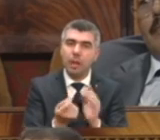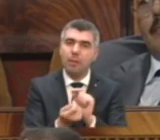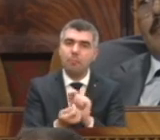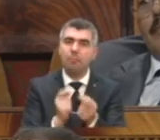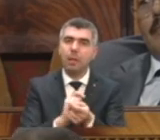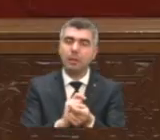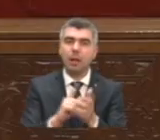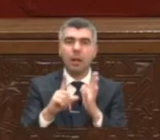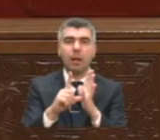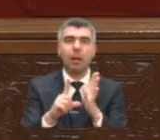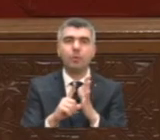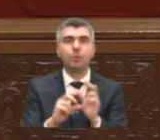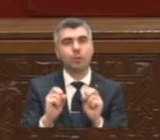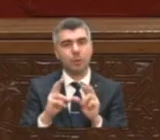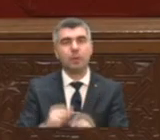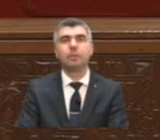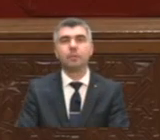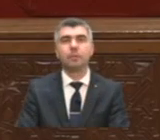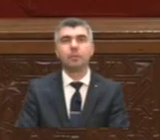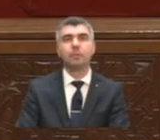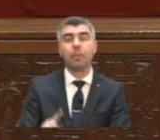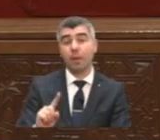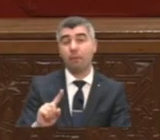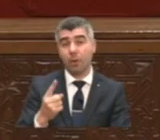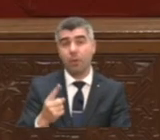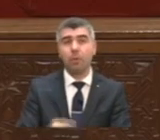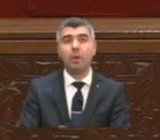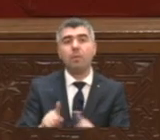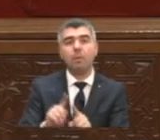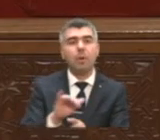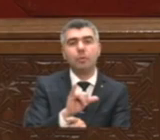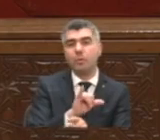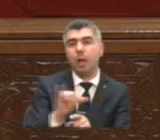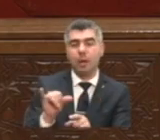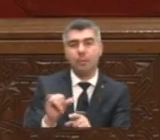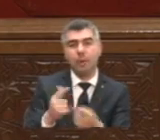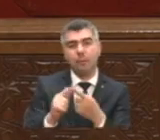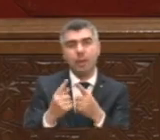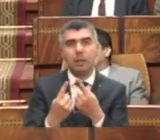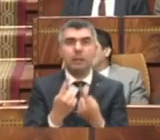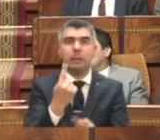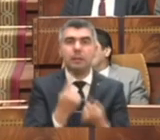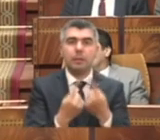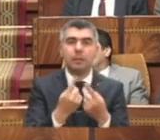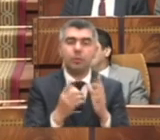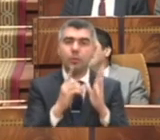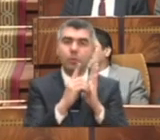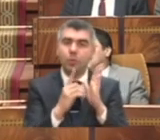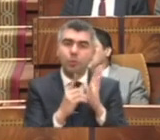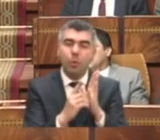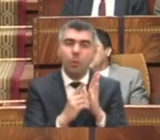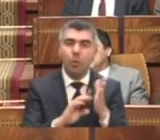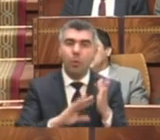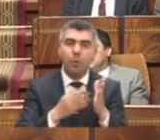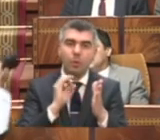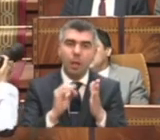الترسانه القانونيه، لانه اولا تتناقض وتتعارض مع الدستور، مع السمو والعلويه